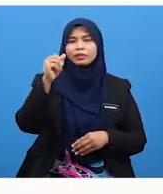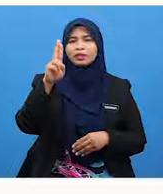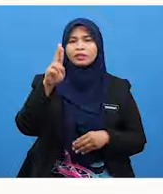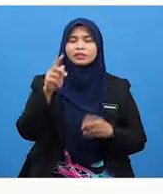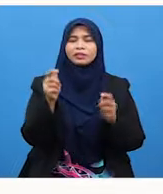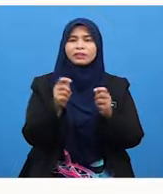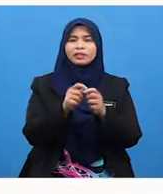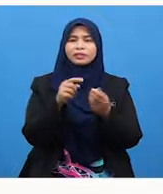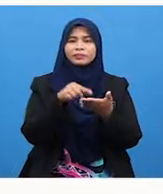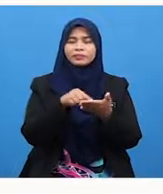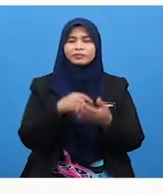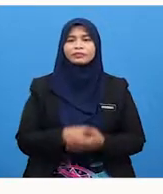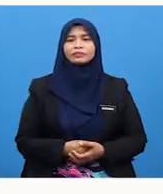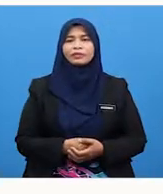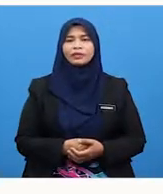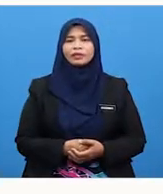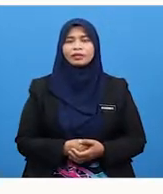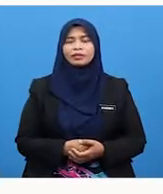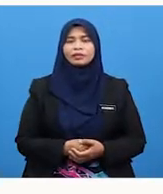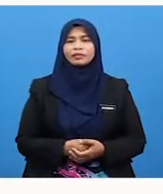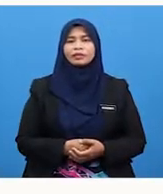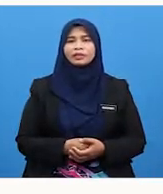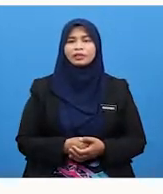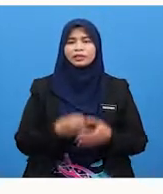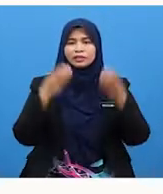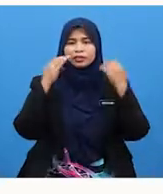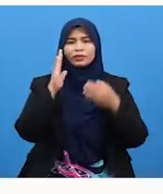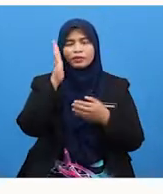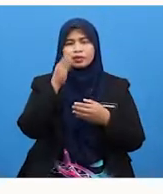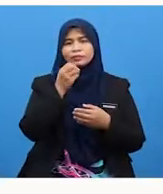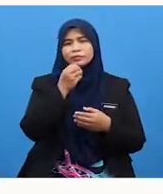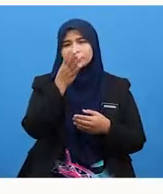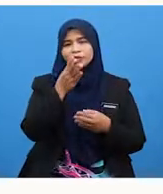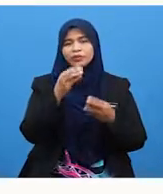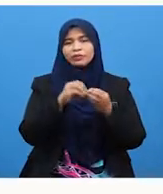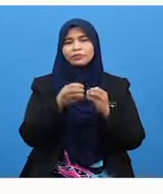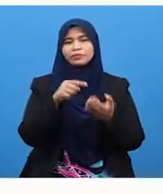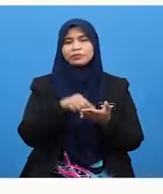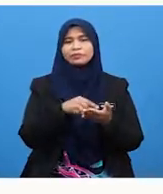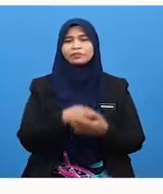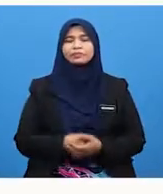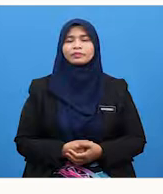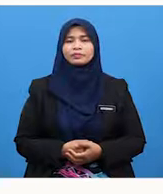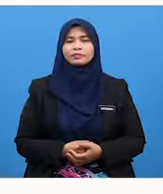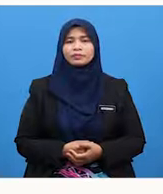dipaparkan ini. Mari ikut cikgu sebut nombor ini.